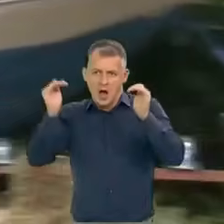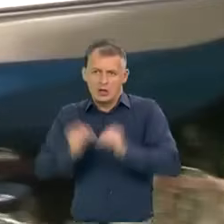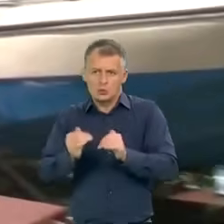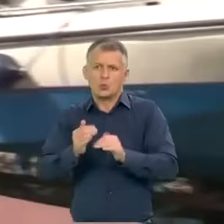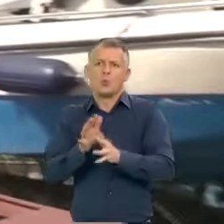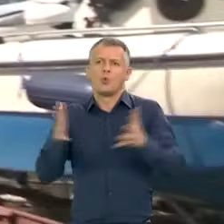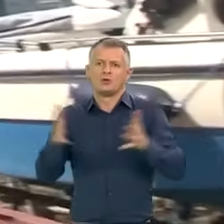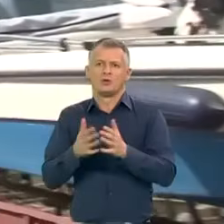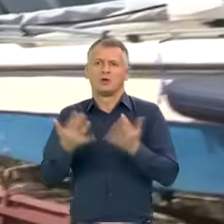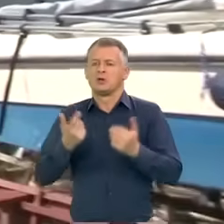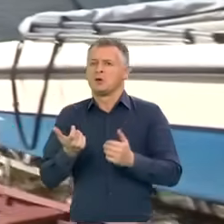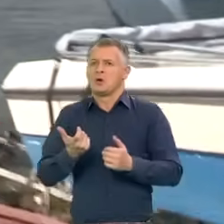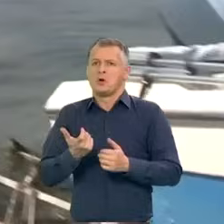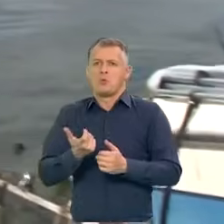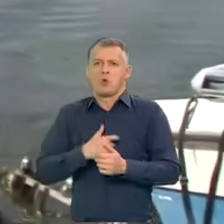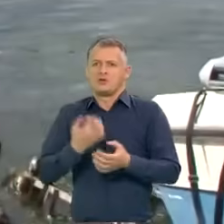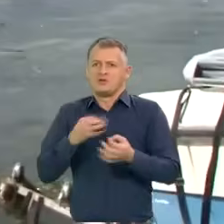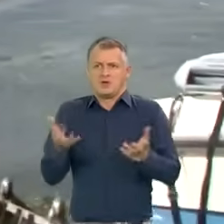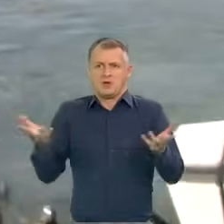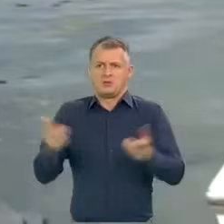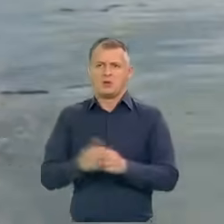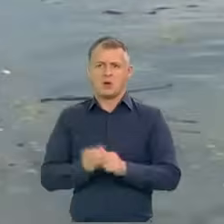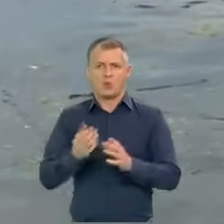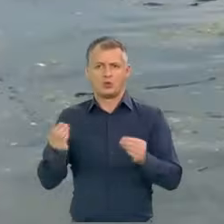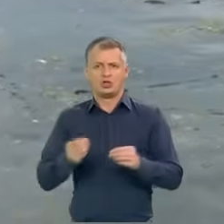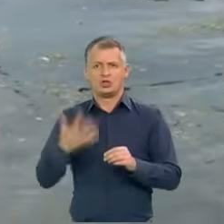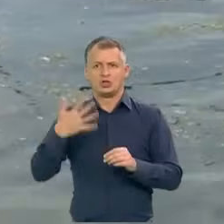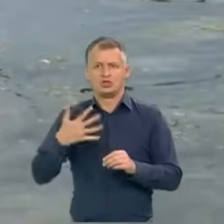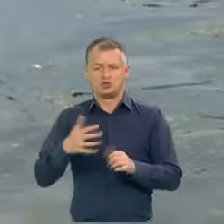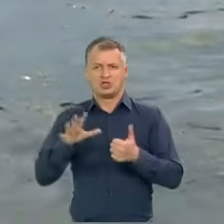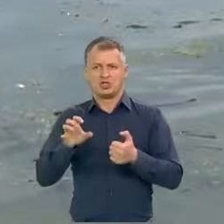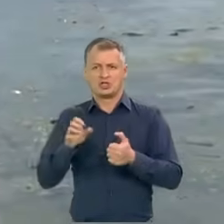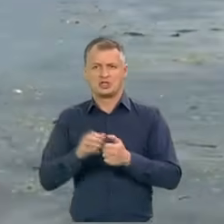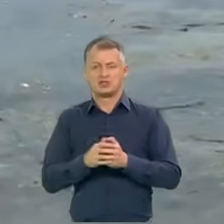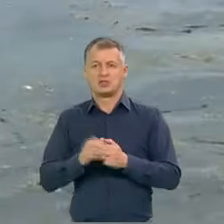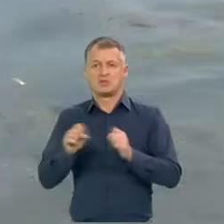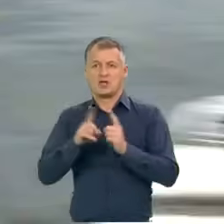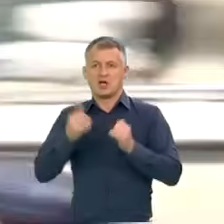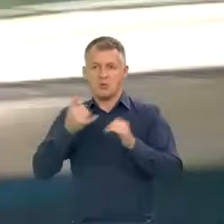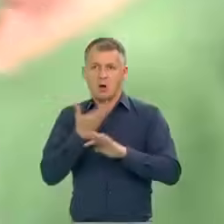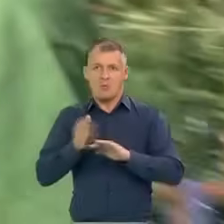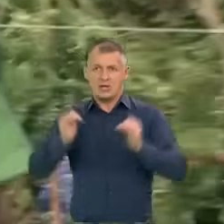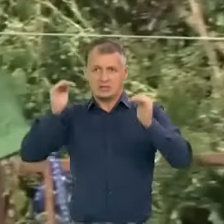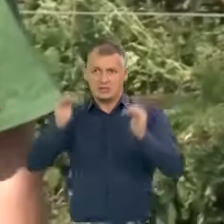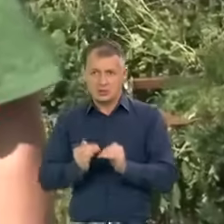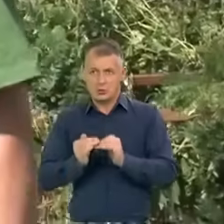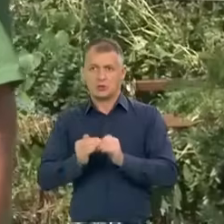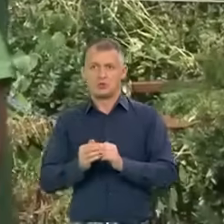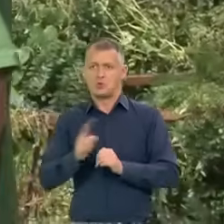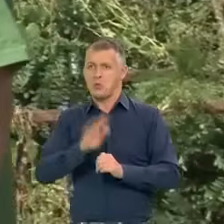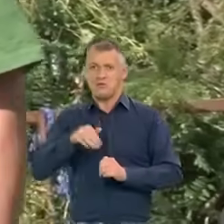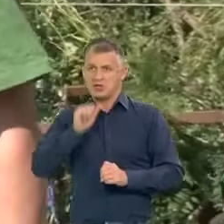chiar chiar mult de tot Păi 560 a fost dimineața Acuma încă a mai scăzut p 500 Deci nu aveți niciun fel de